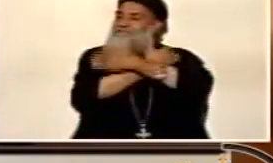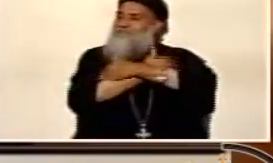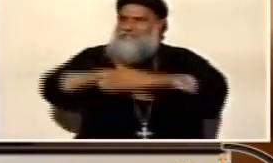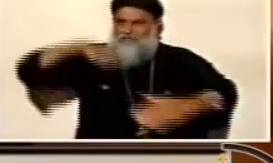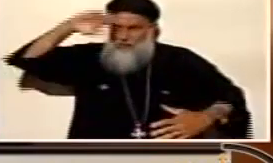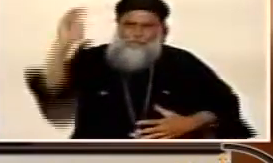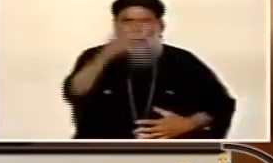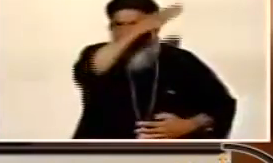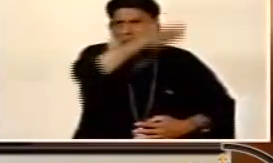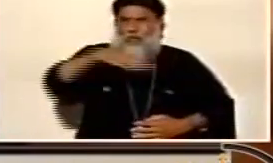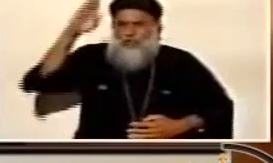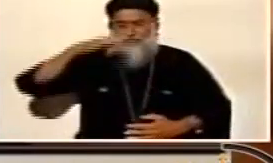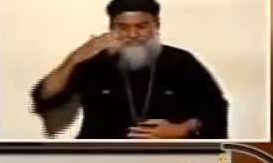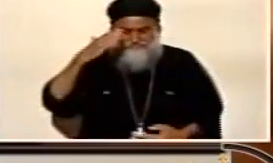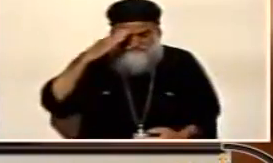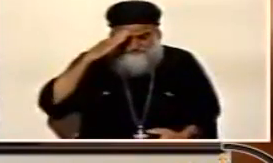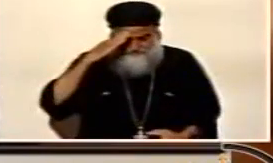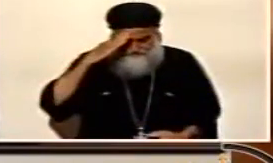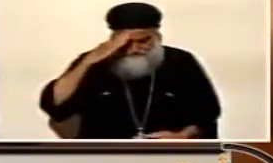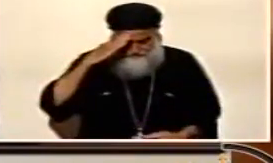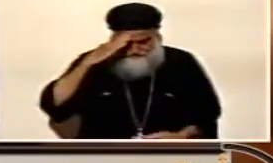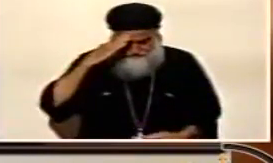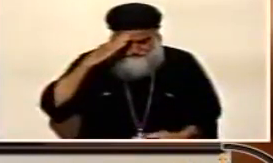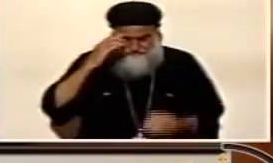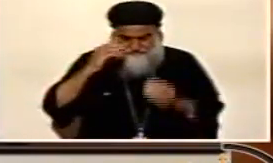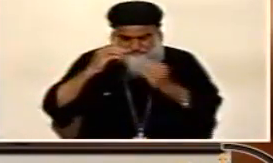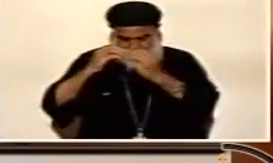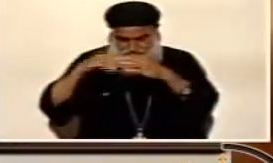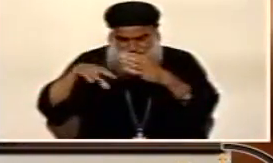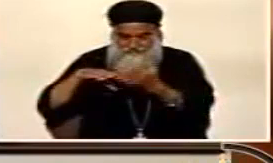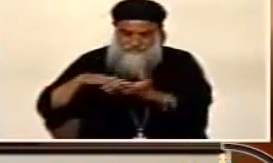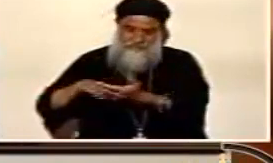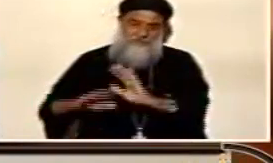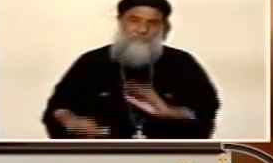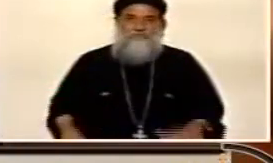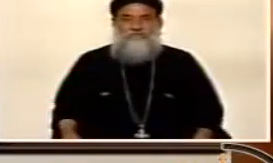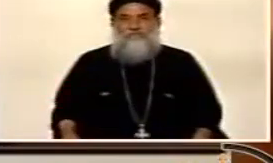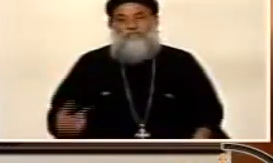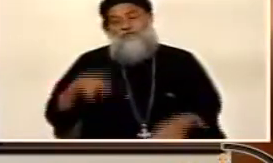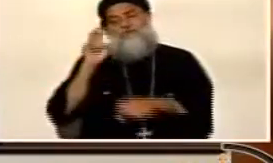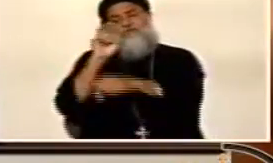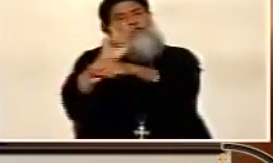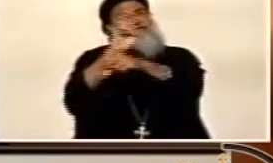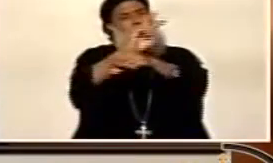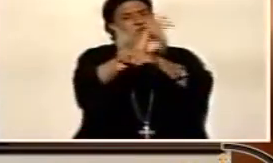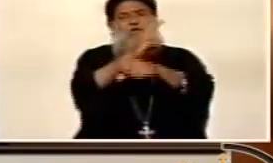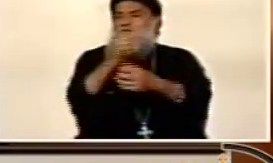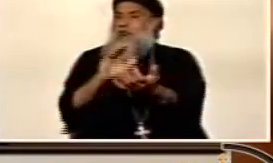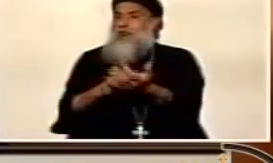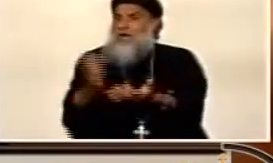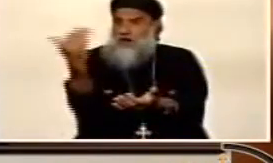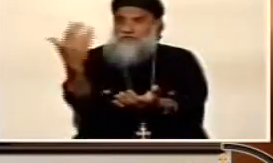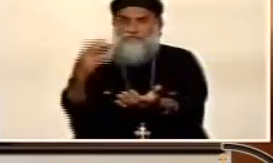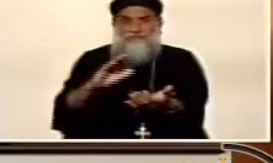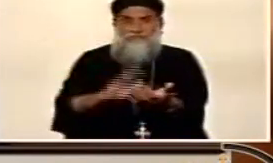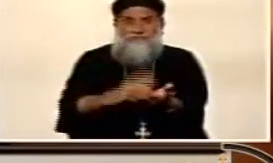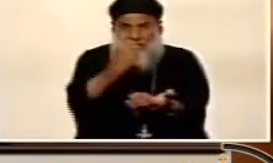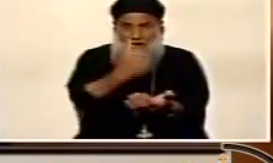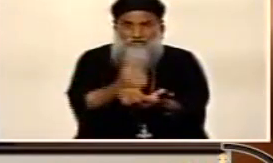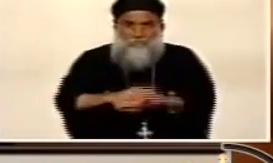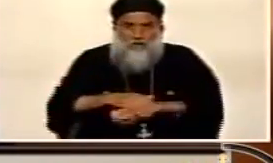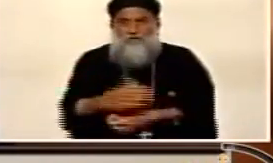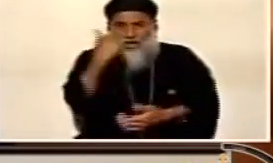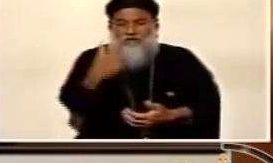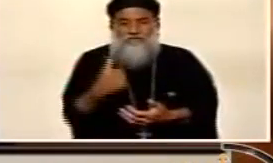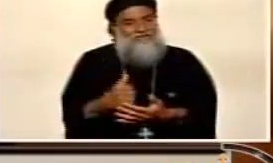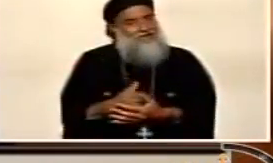ممكن أنه يدي المحتاج ولو سلف دون أن يطلب العوض، ودون